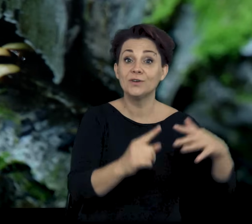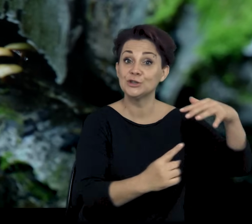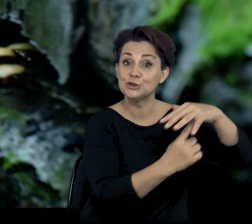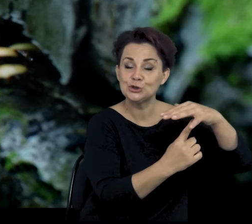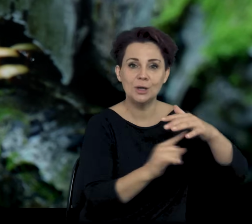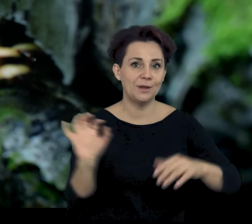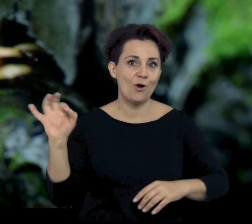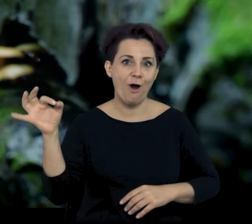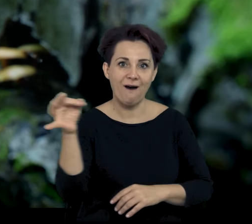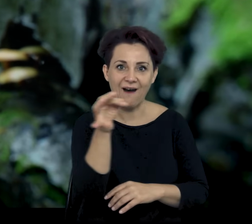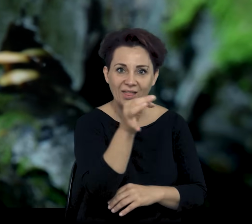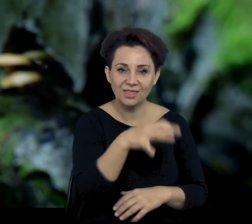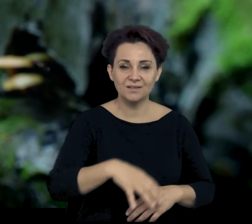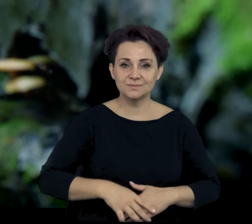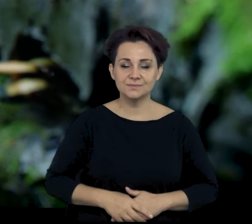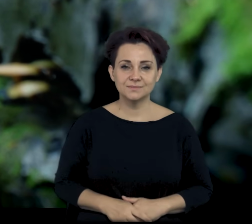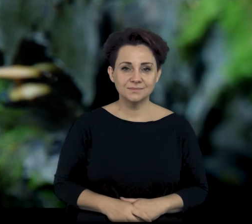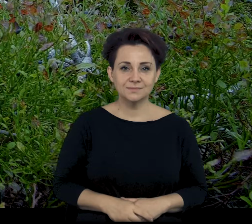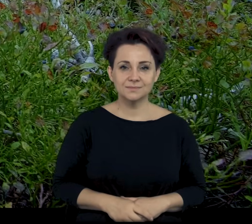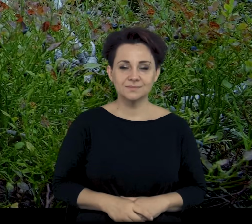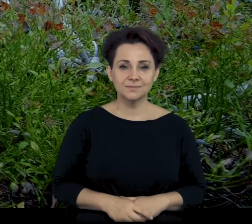i owady.